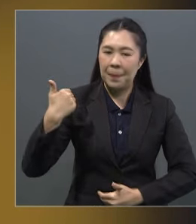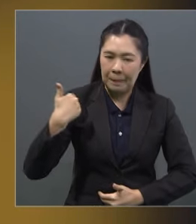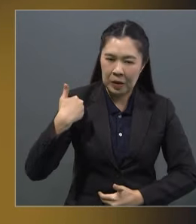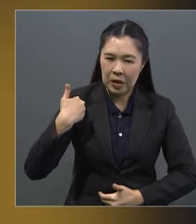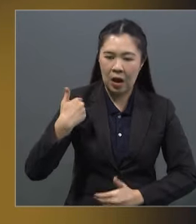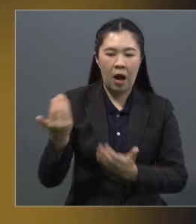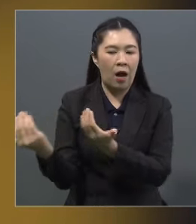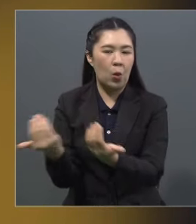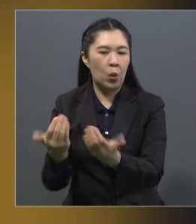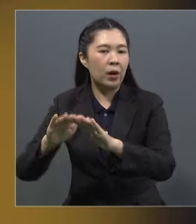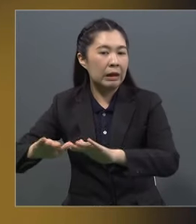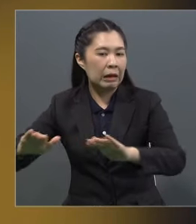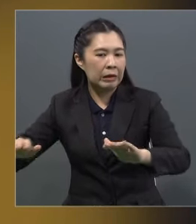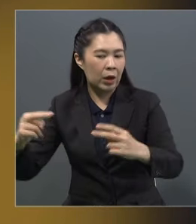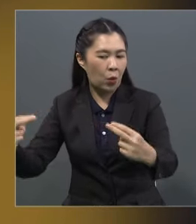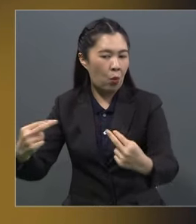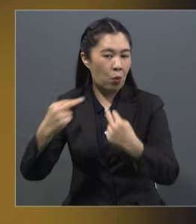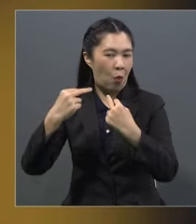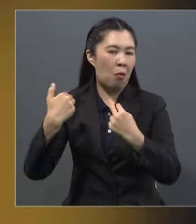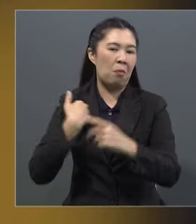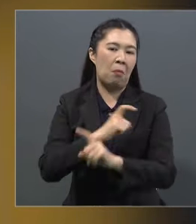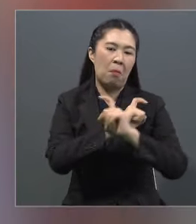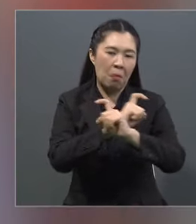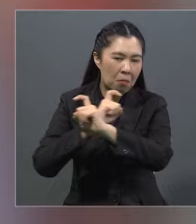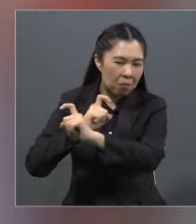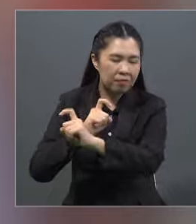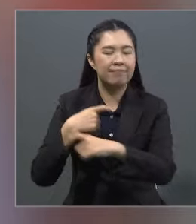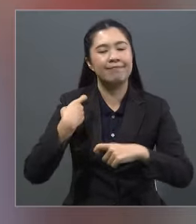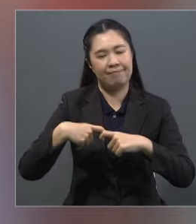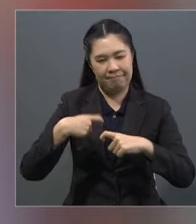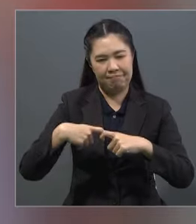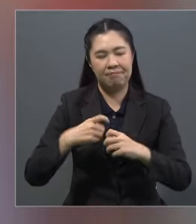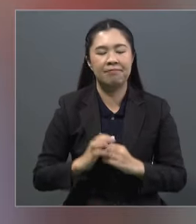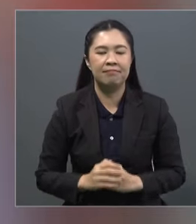ที่จะป้องกันเด็กจากบุหรี่ไฟฟ้าได้ครับ